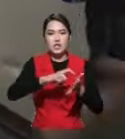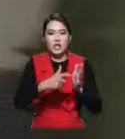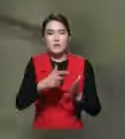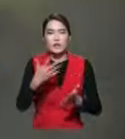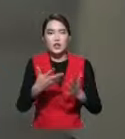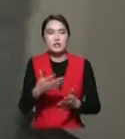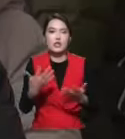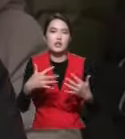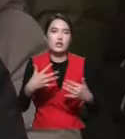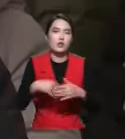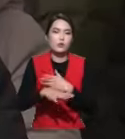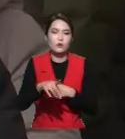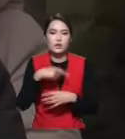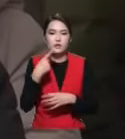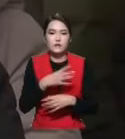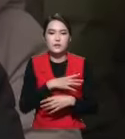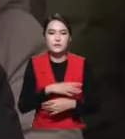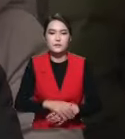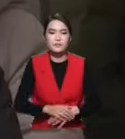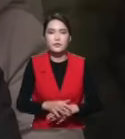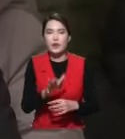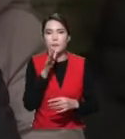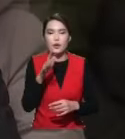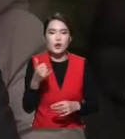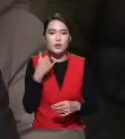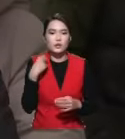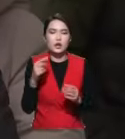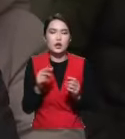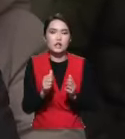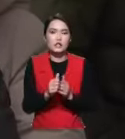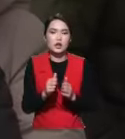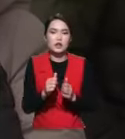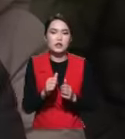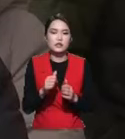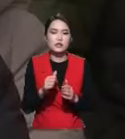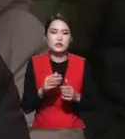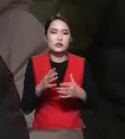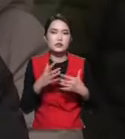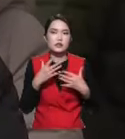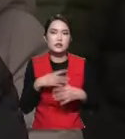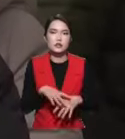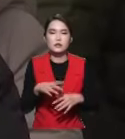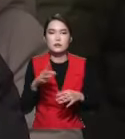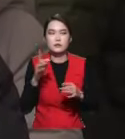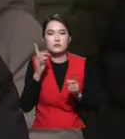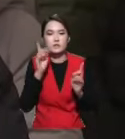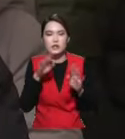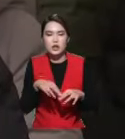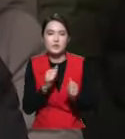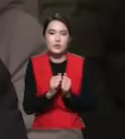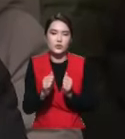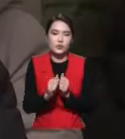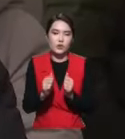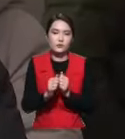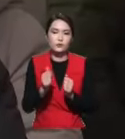выселение, говорят жильцы. 1 февраля на нас подают в суд. То есть на выселение. Сейчас уже начали